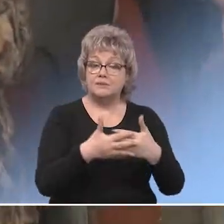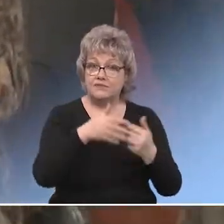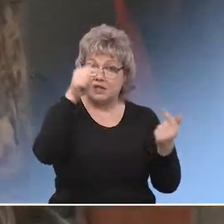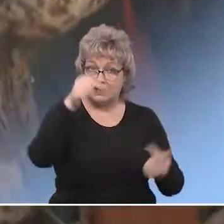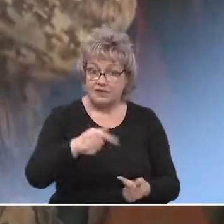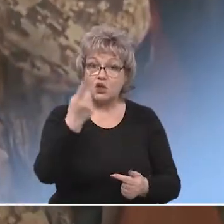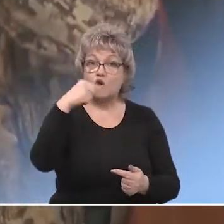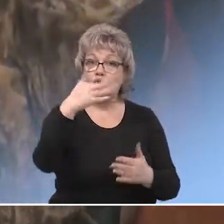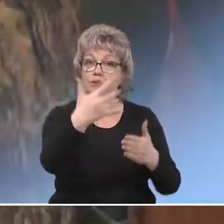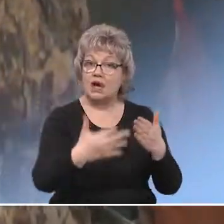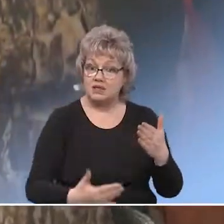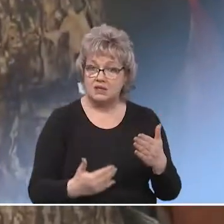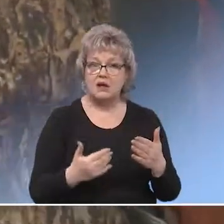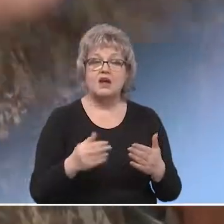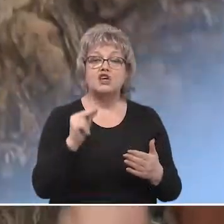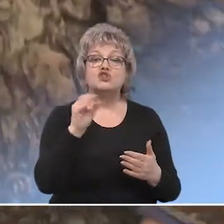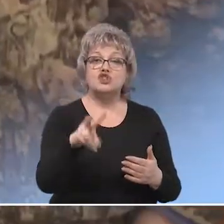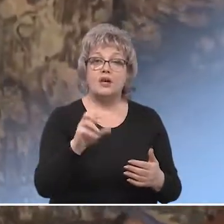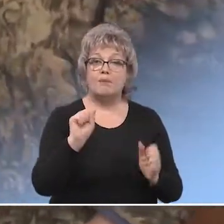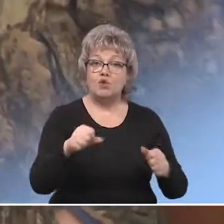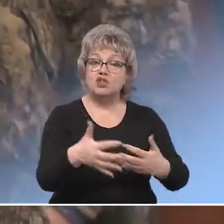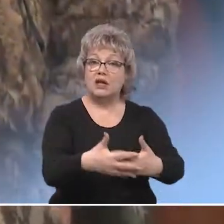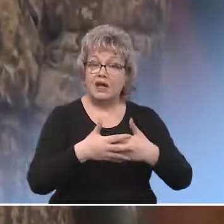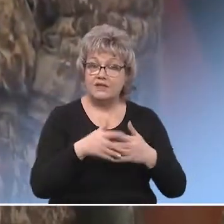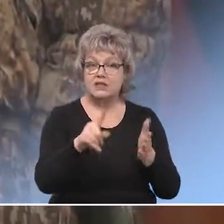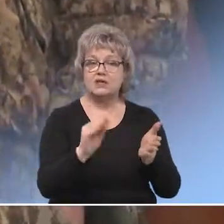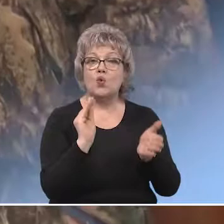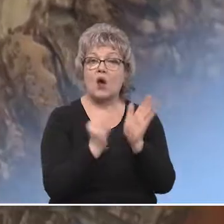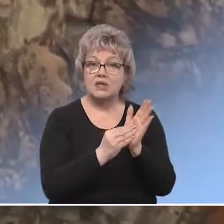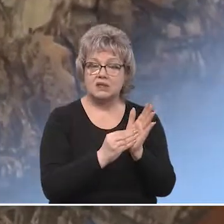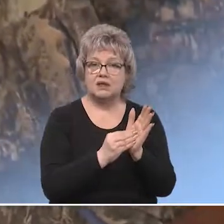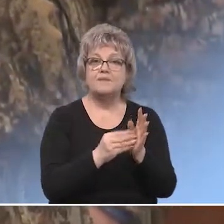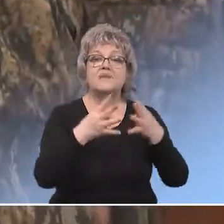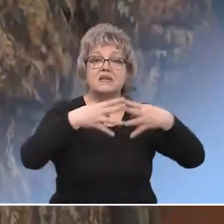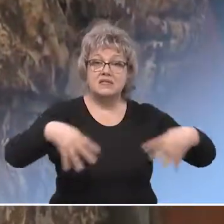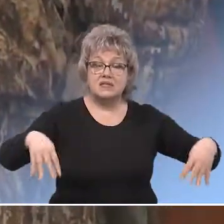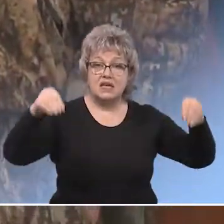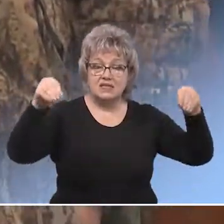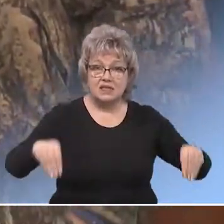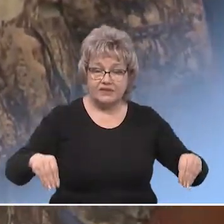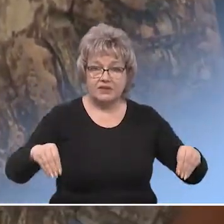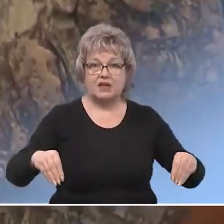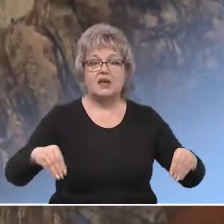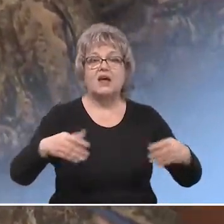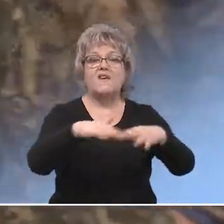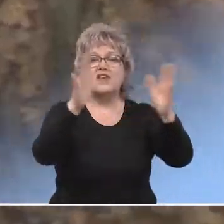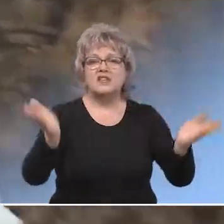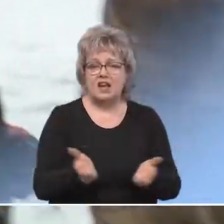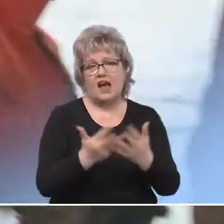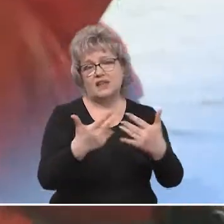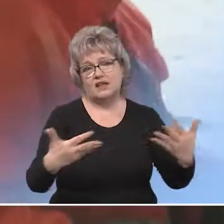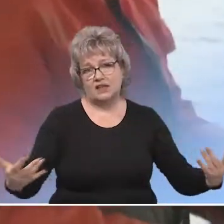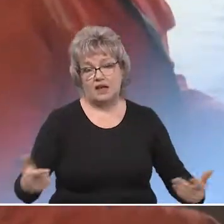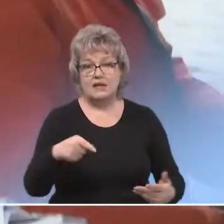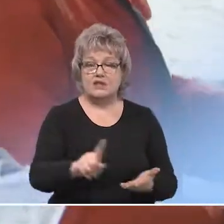соответствие рыболовных, нумерация, орудия лова, здесь указаны сети ставные, винтеря и так